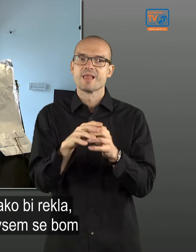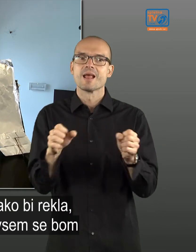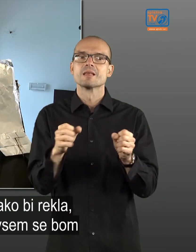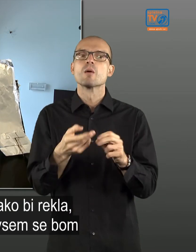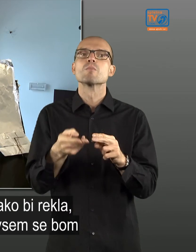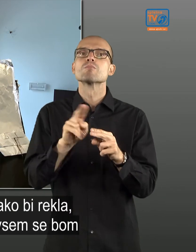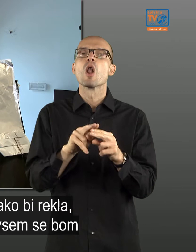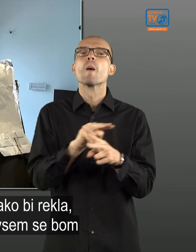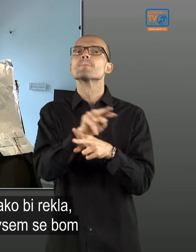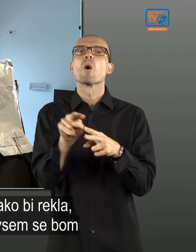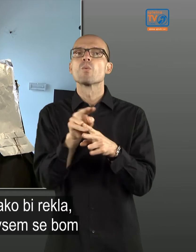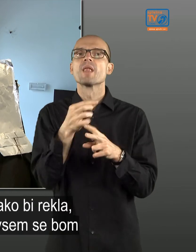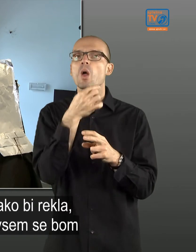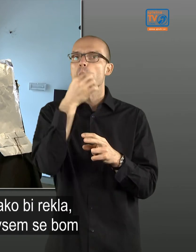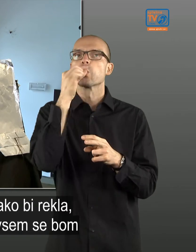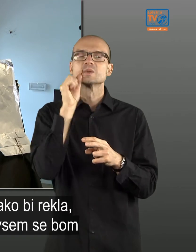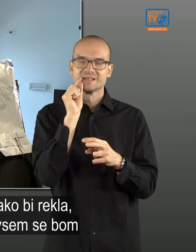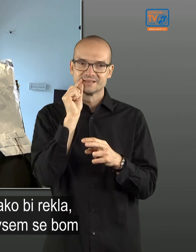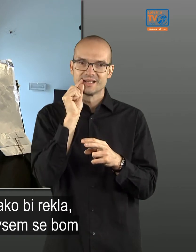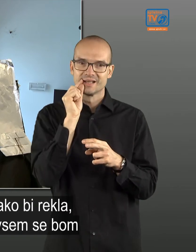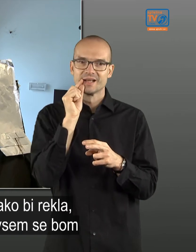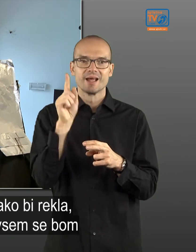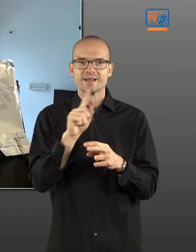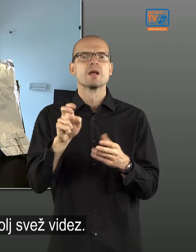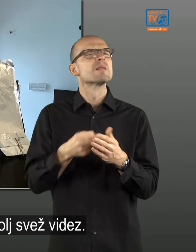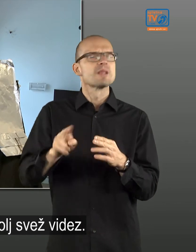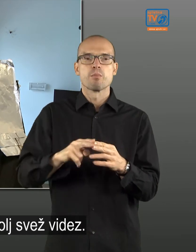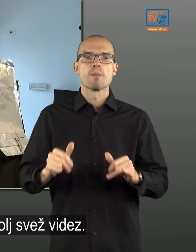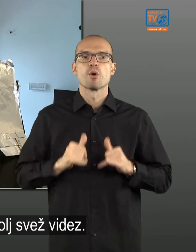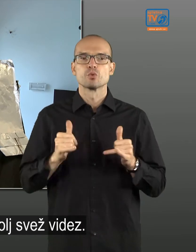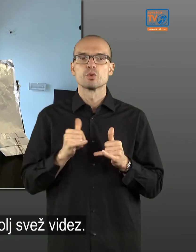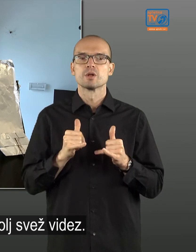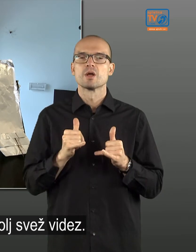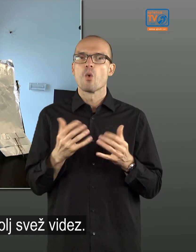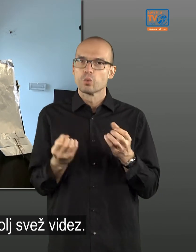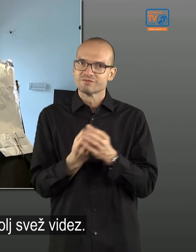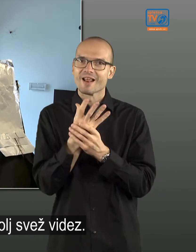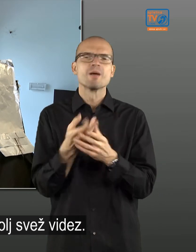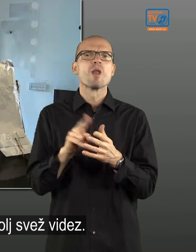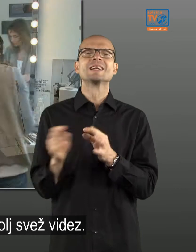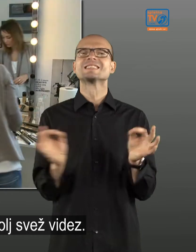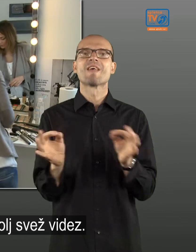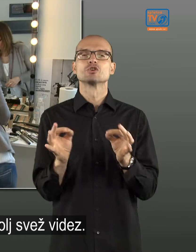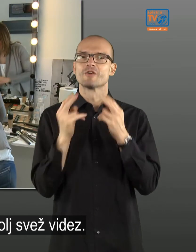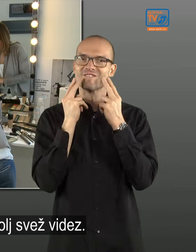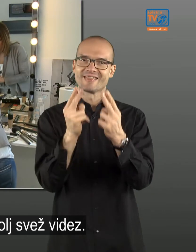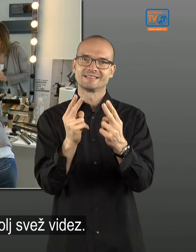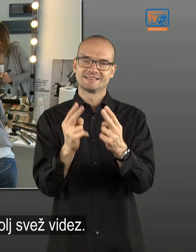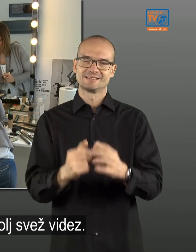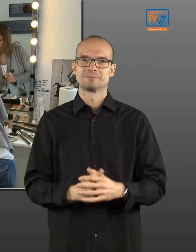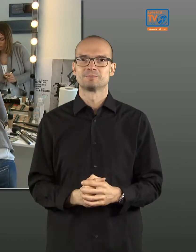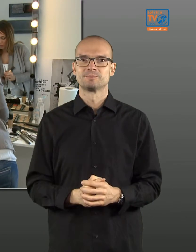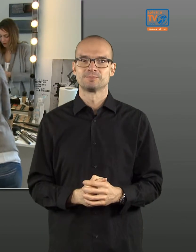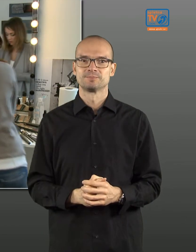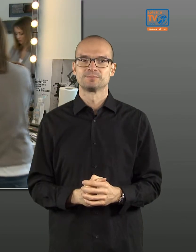ko bi rekla, polne ustnice. In pa predvsem se bom potrudila ustvariti čim bolj svež videz.